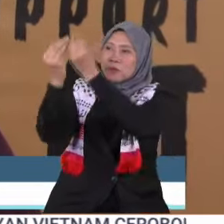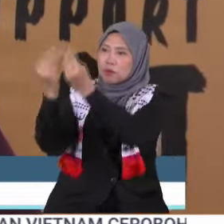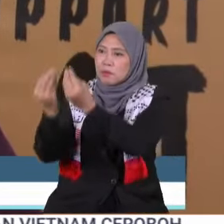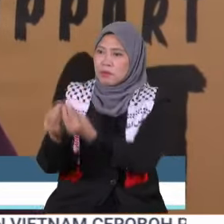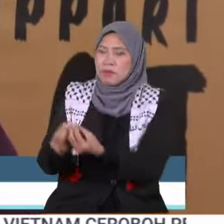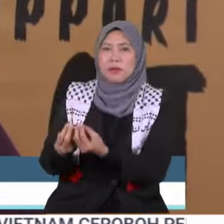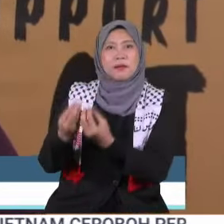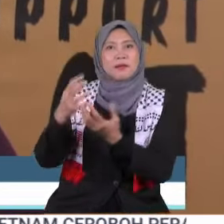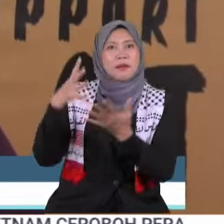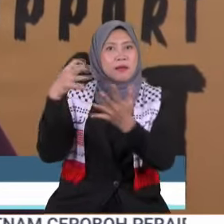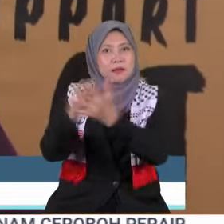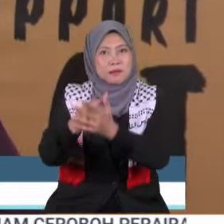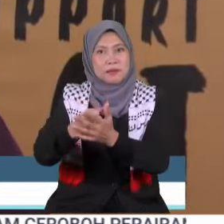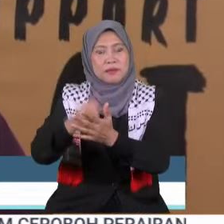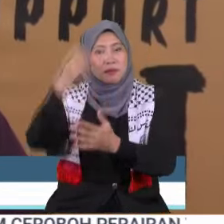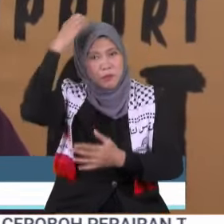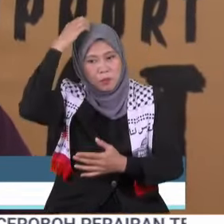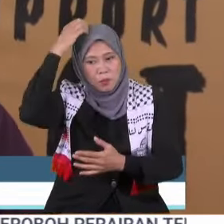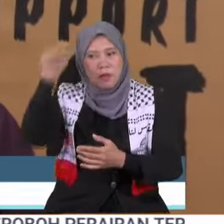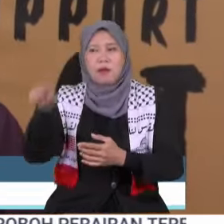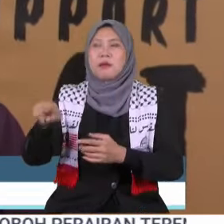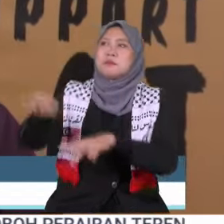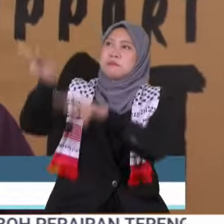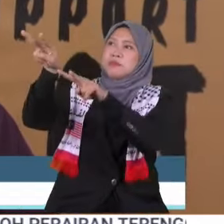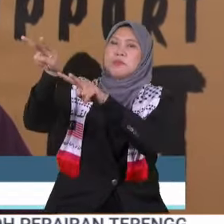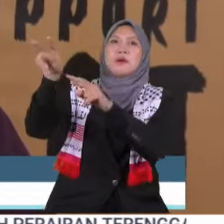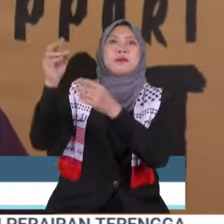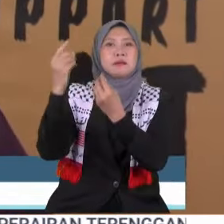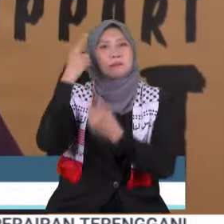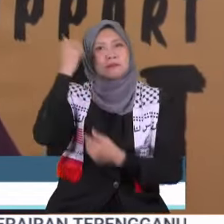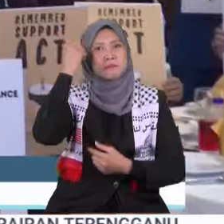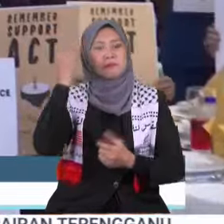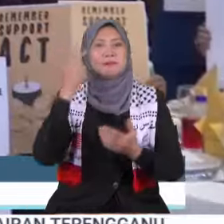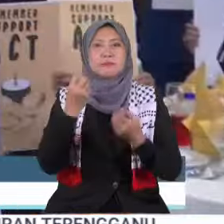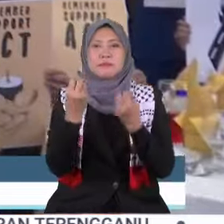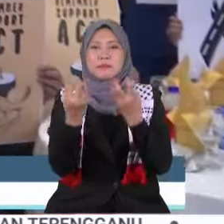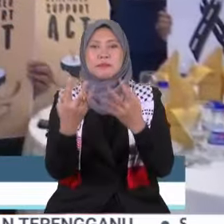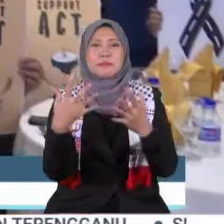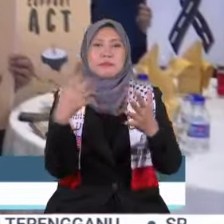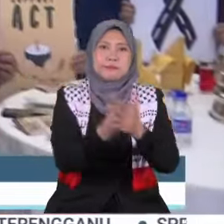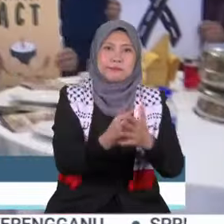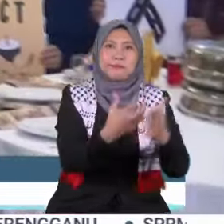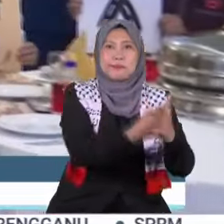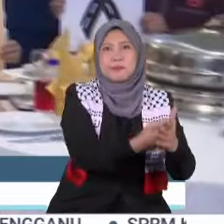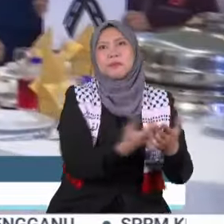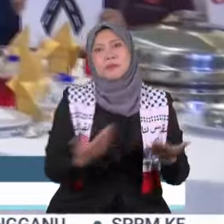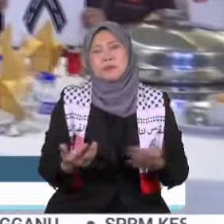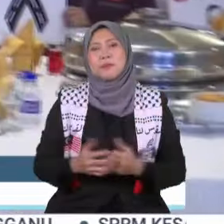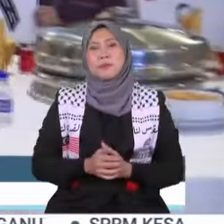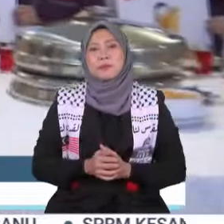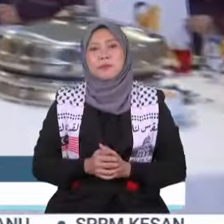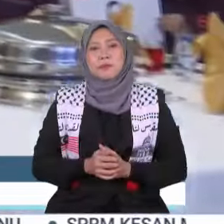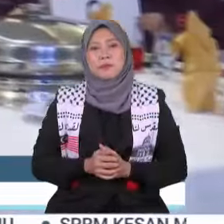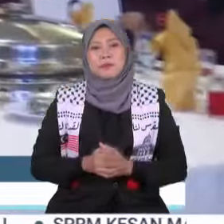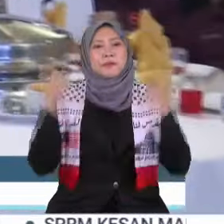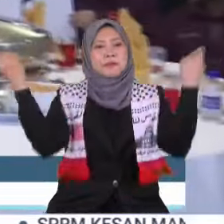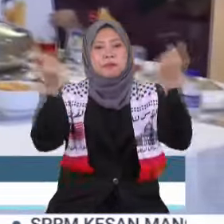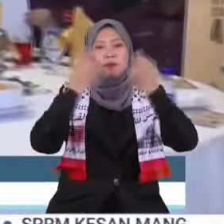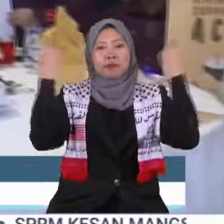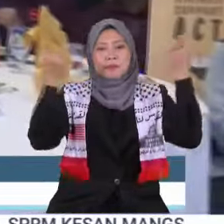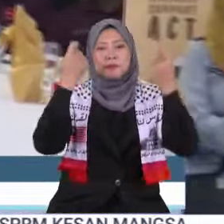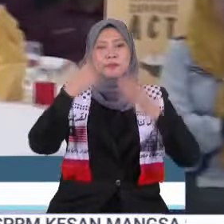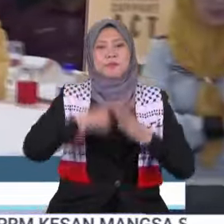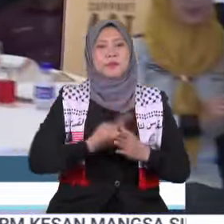yang berlaku di Selangor bagi meningkatkan kesedaran tentang kemalangan yang Raya Beliau berkata demikian selepas Majlis sambutan